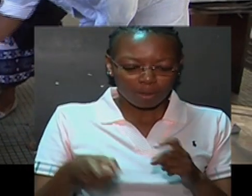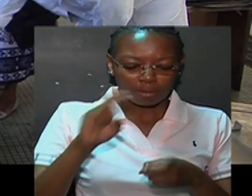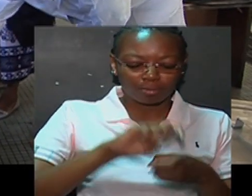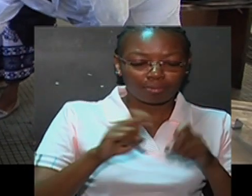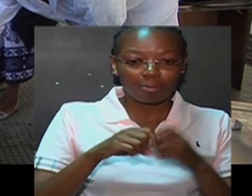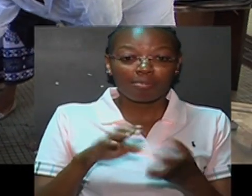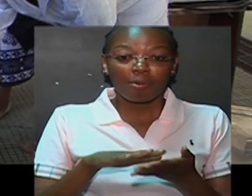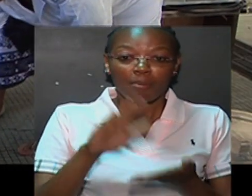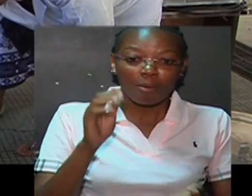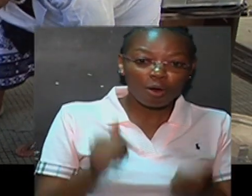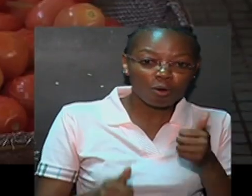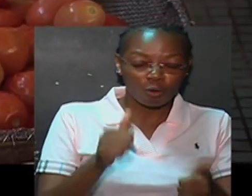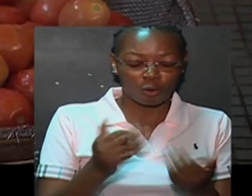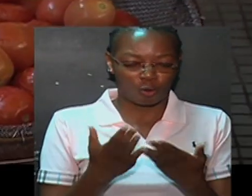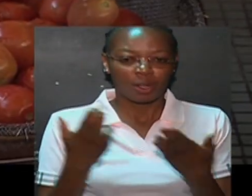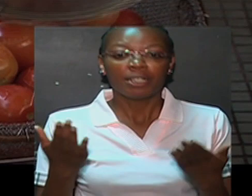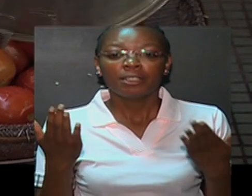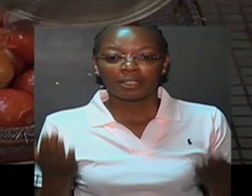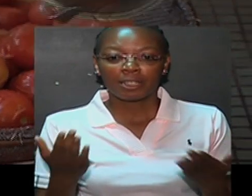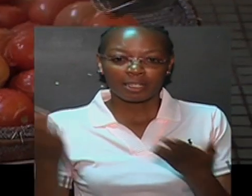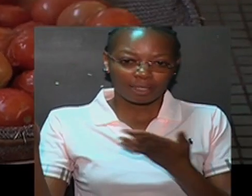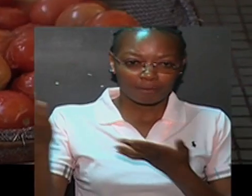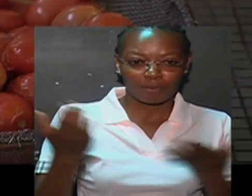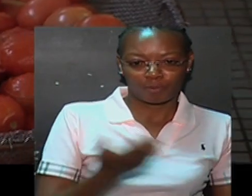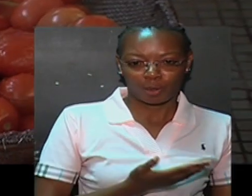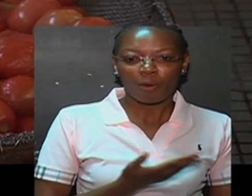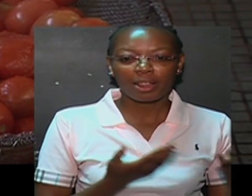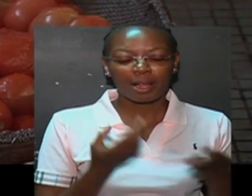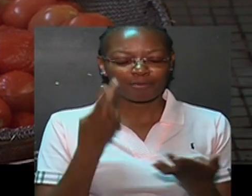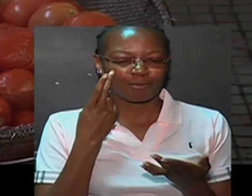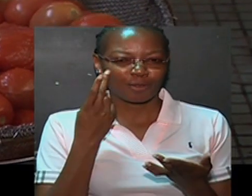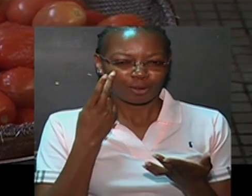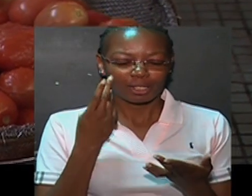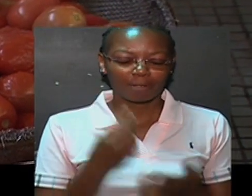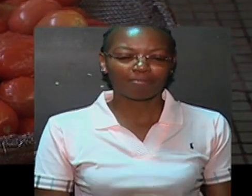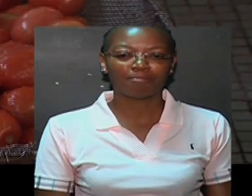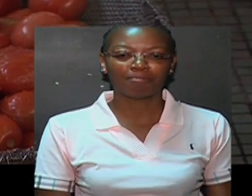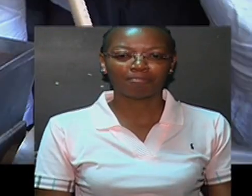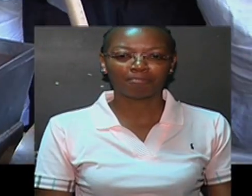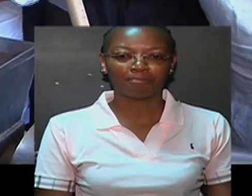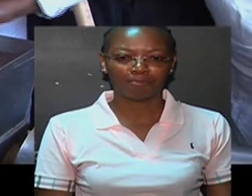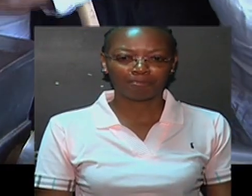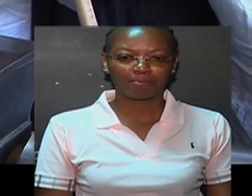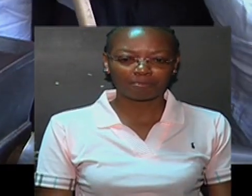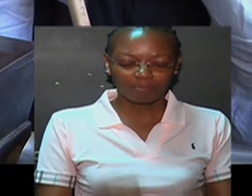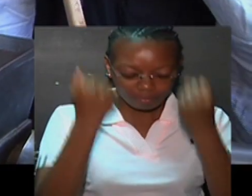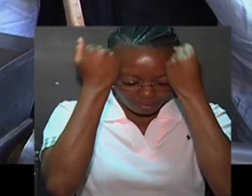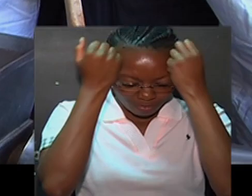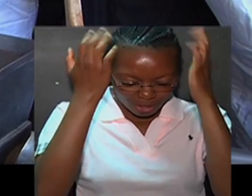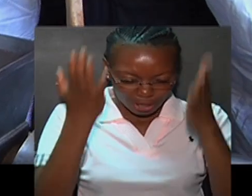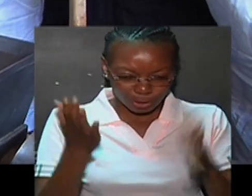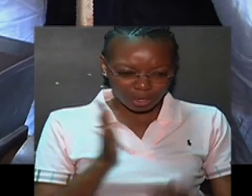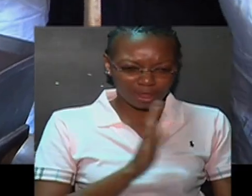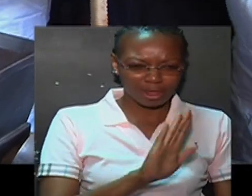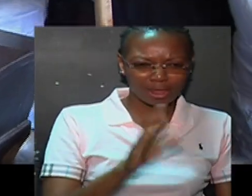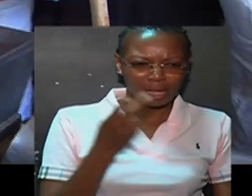zilizoiva, kisha uzioshe kwa maji moto ili kuua viini. Kisha weka kwa mashine ili kutoa urojo